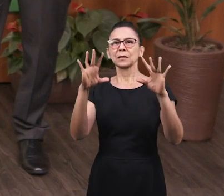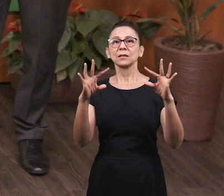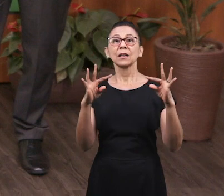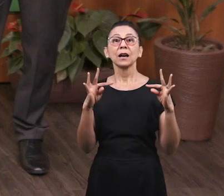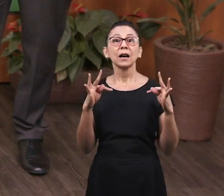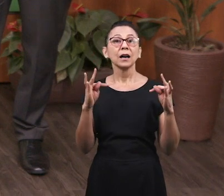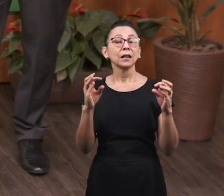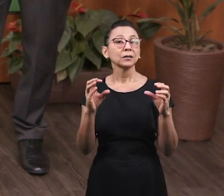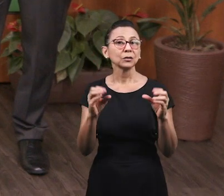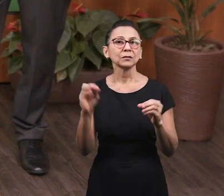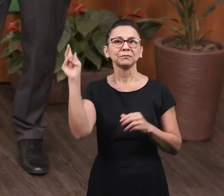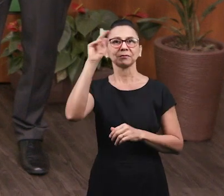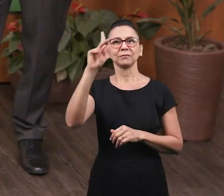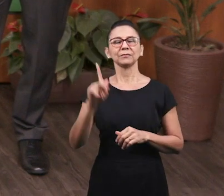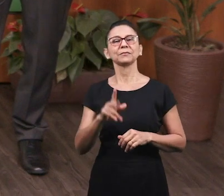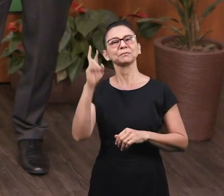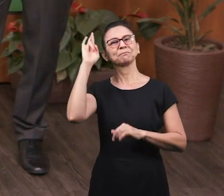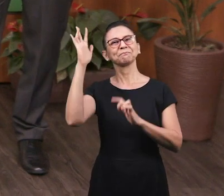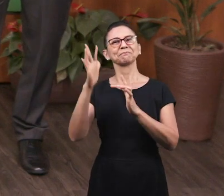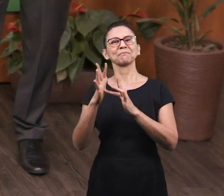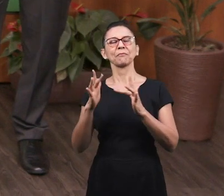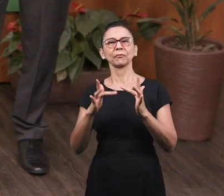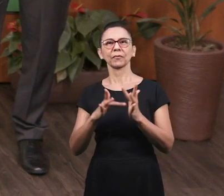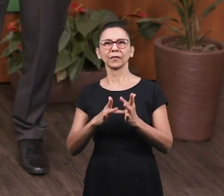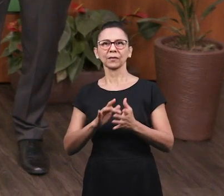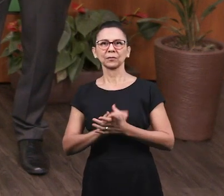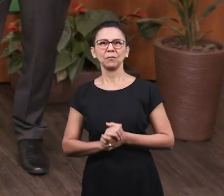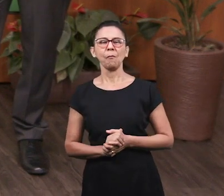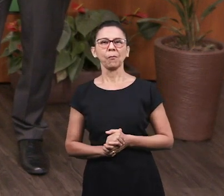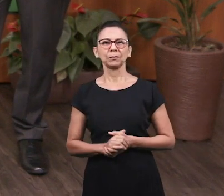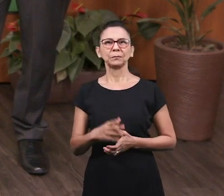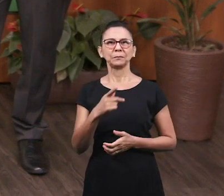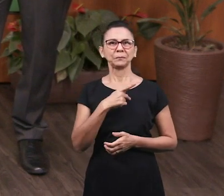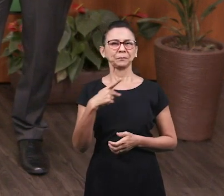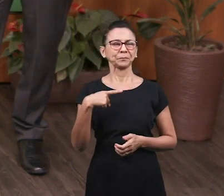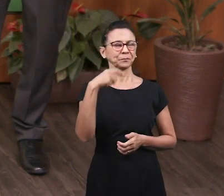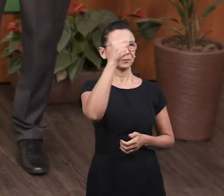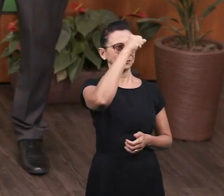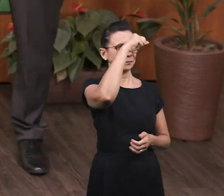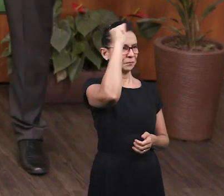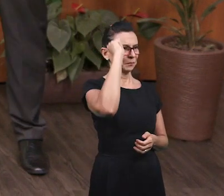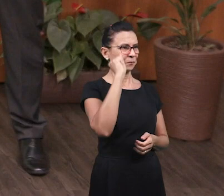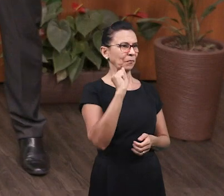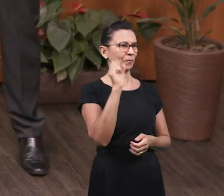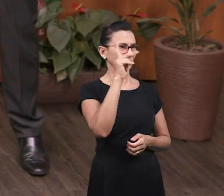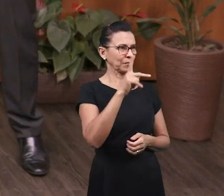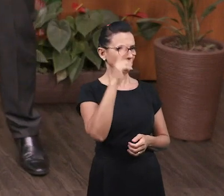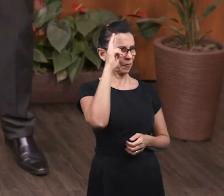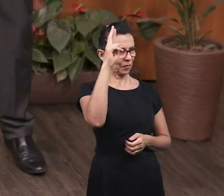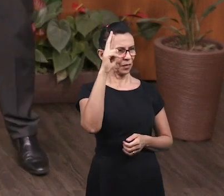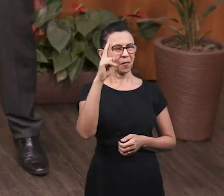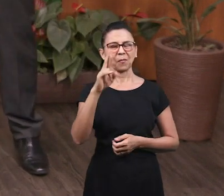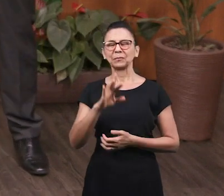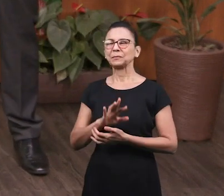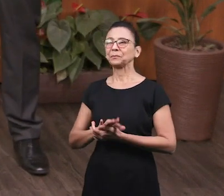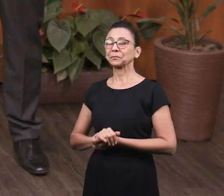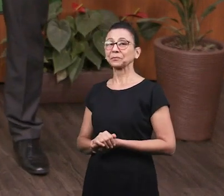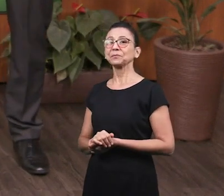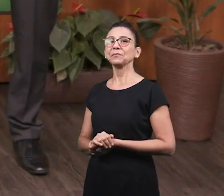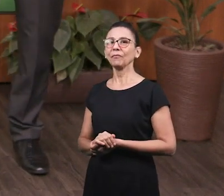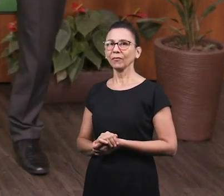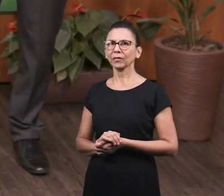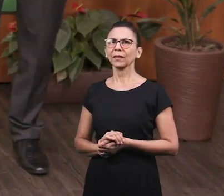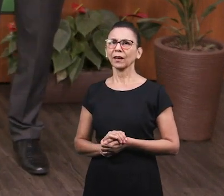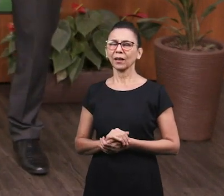Que Dieu bénisse à tous dans la paix du Seigneur Jésus. Pasteur Sergio, la paix du Seigneur, paix du